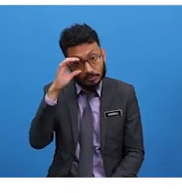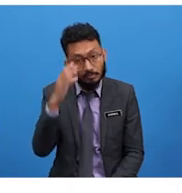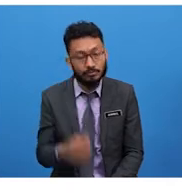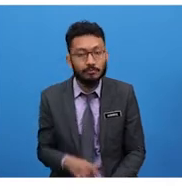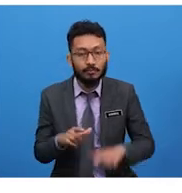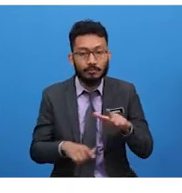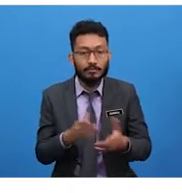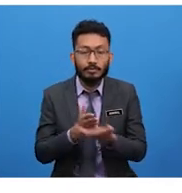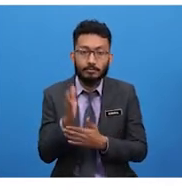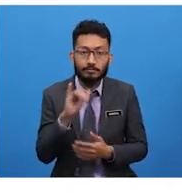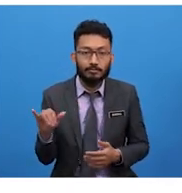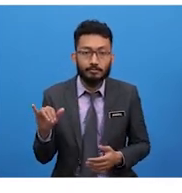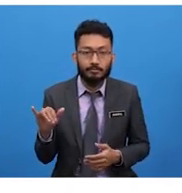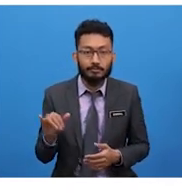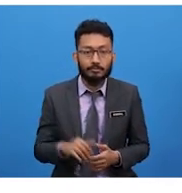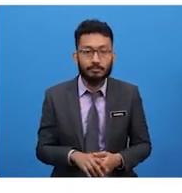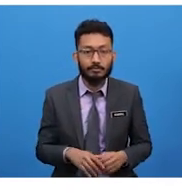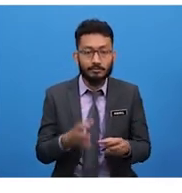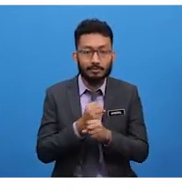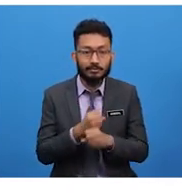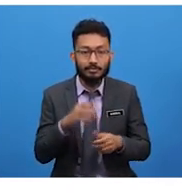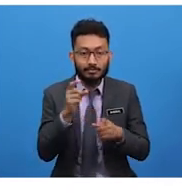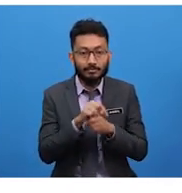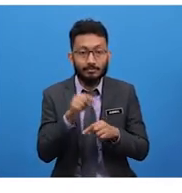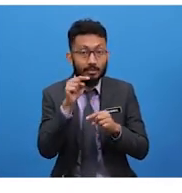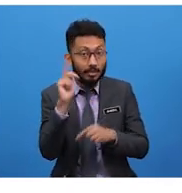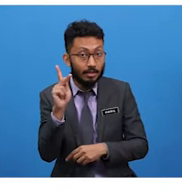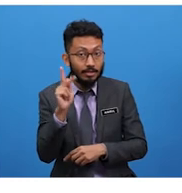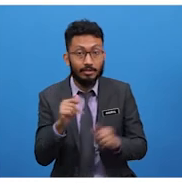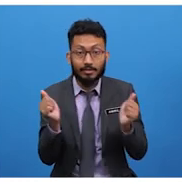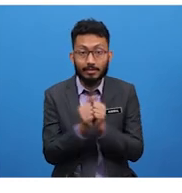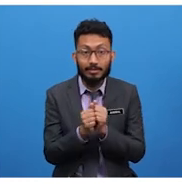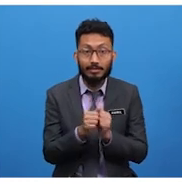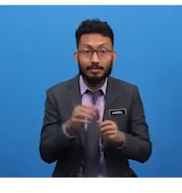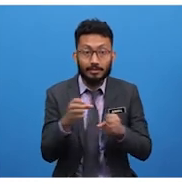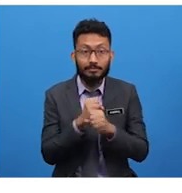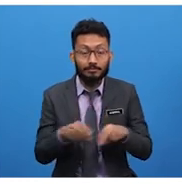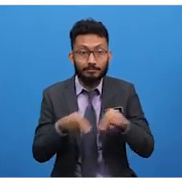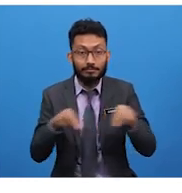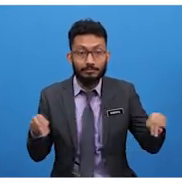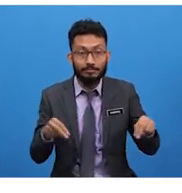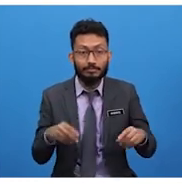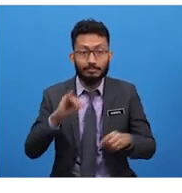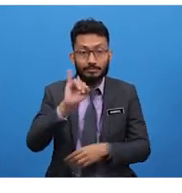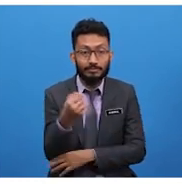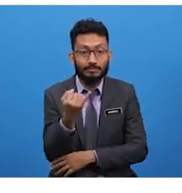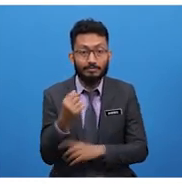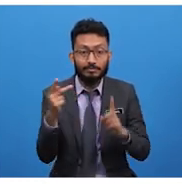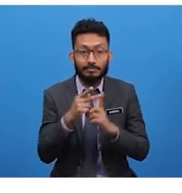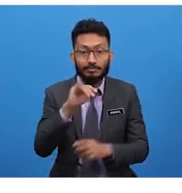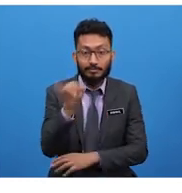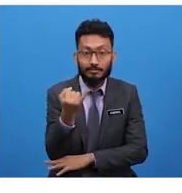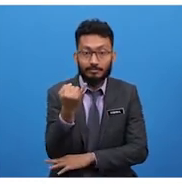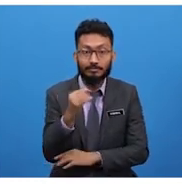Langkah seterusnya adalah mendapatkan titik K, iaitu dengan mengambil ukuran dari titik J ke titik